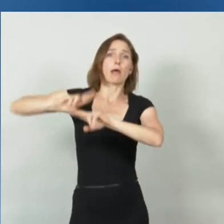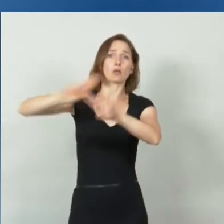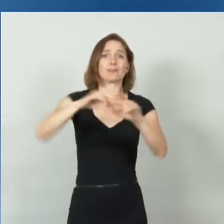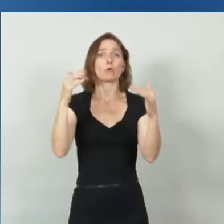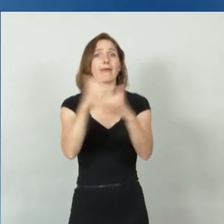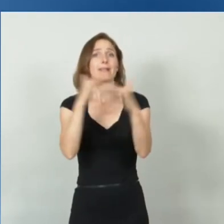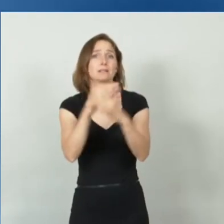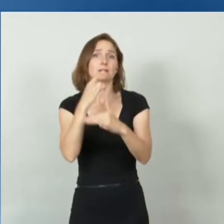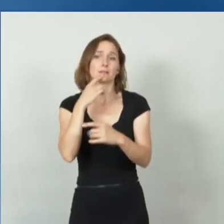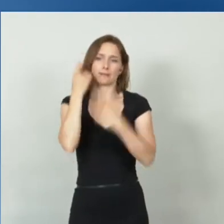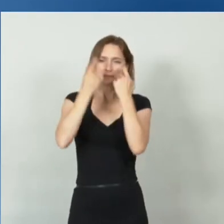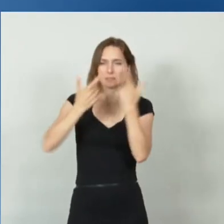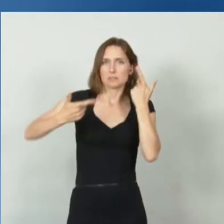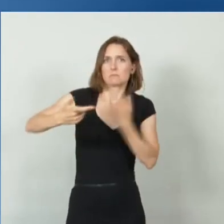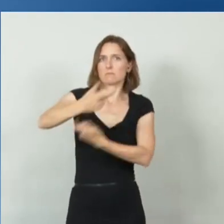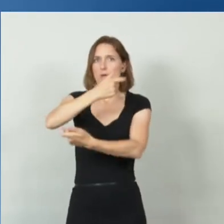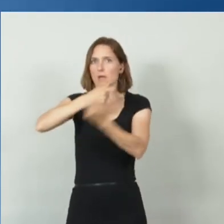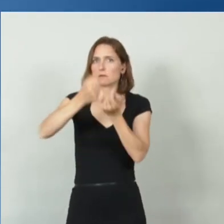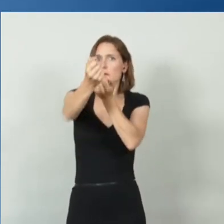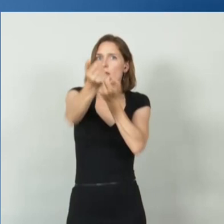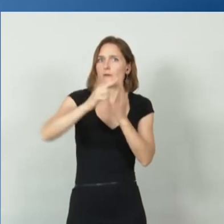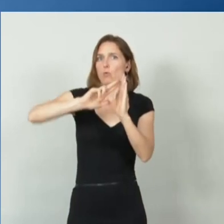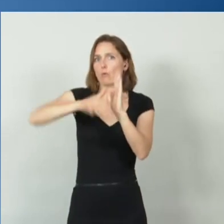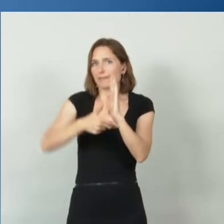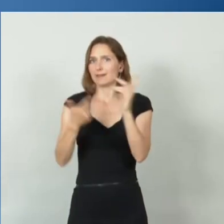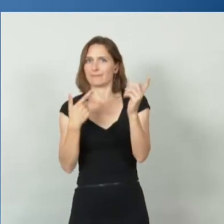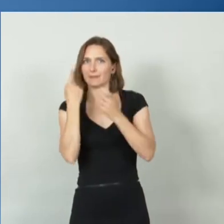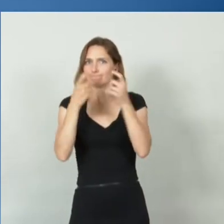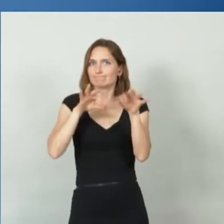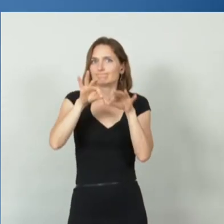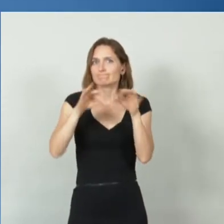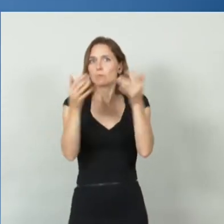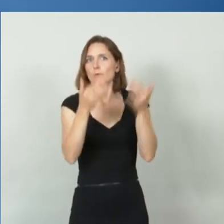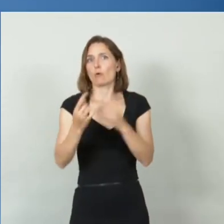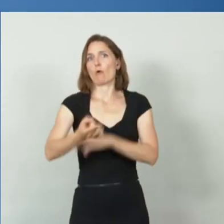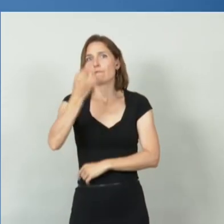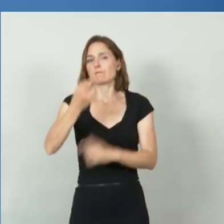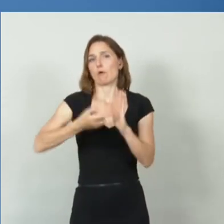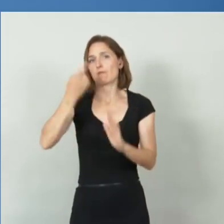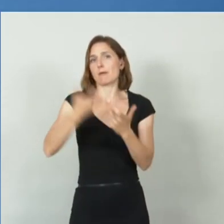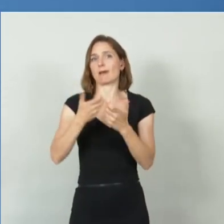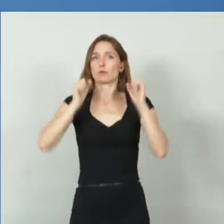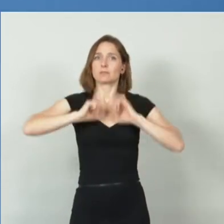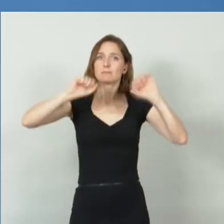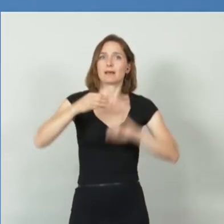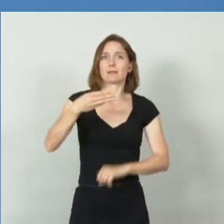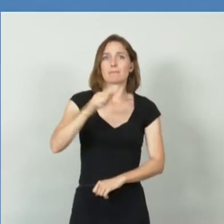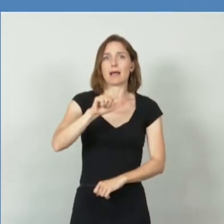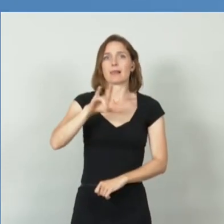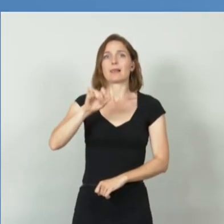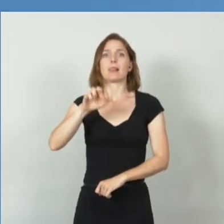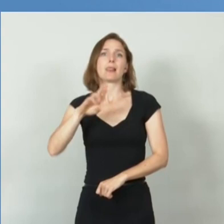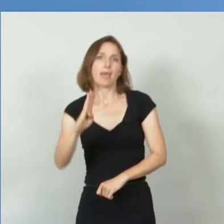révisées donc plus 0,3 sur les gymnases Malherbe et Jouhaux sur les la rénovation énergétique de l'école